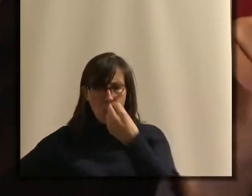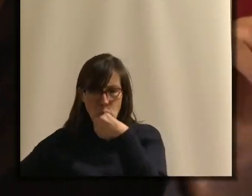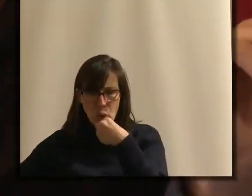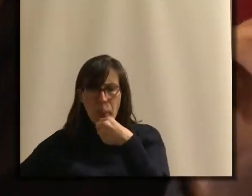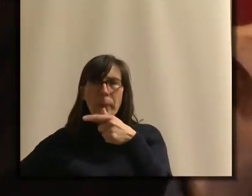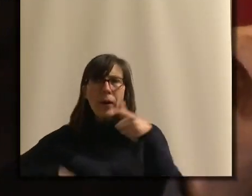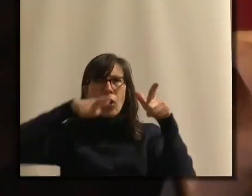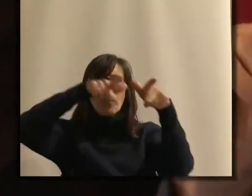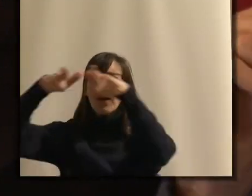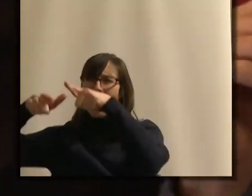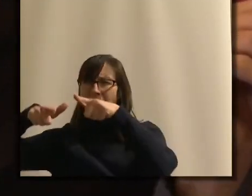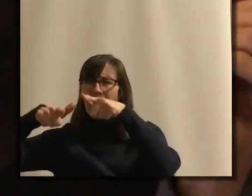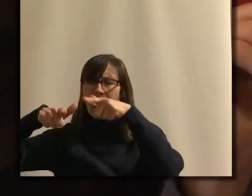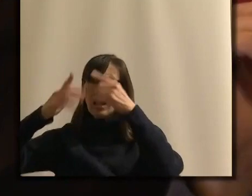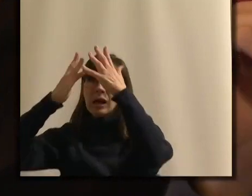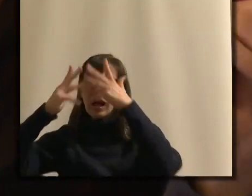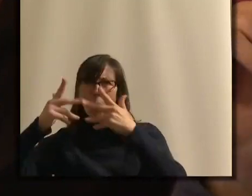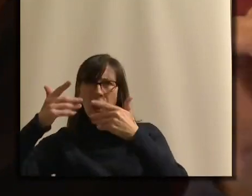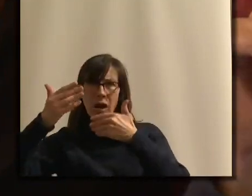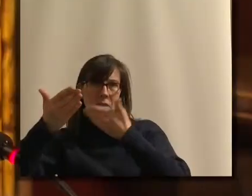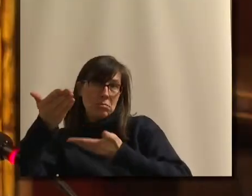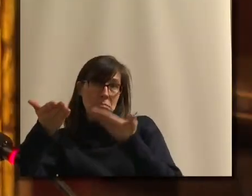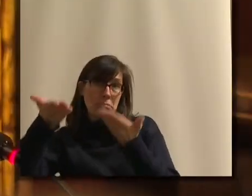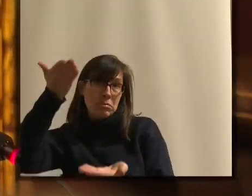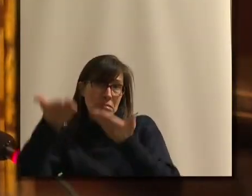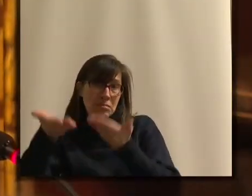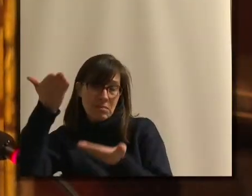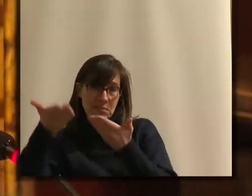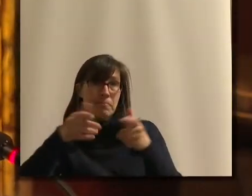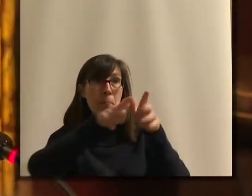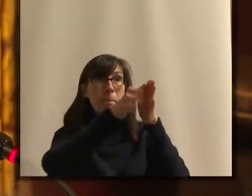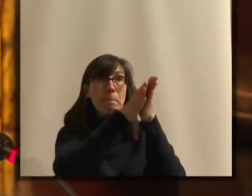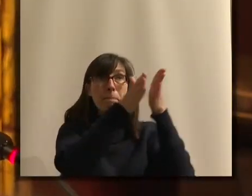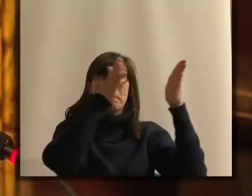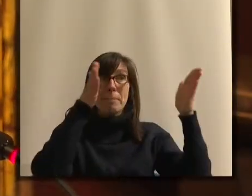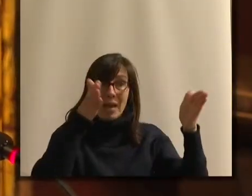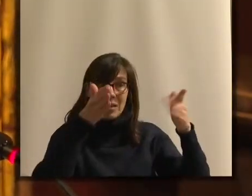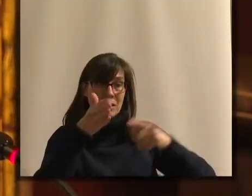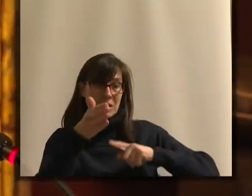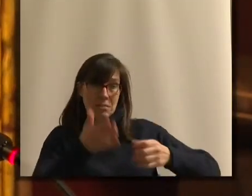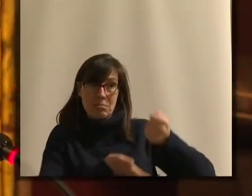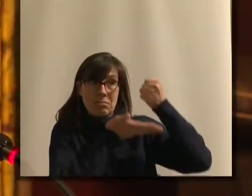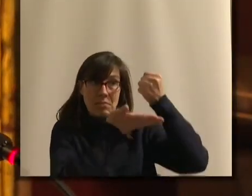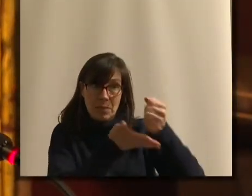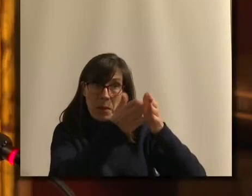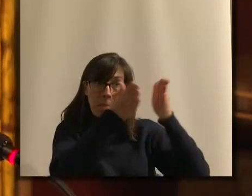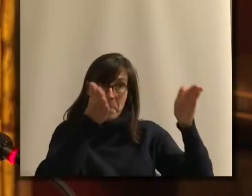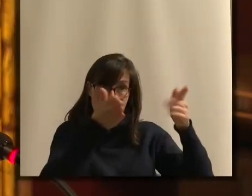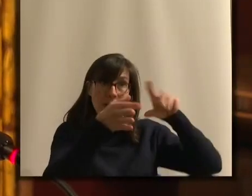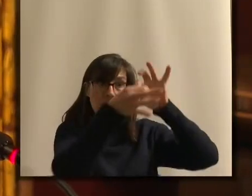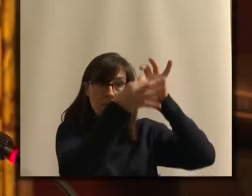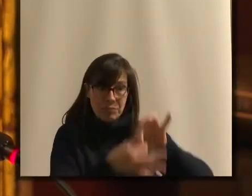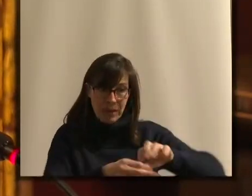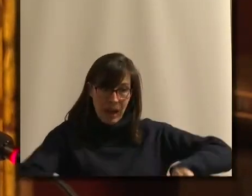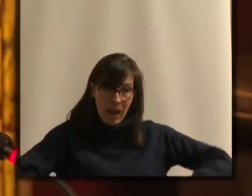producció d'autoconsum elèctric, i es van prioritzant doncs, els edificis on l'euro invertit té més rendiment. Per tant, aquest és el